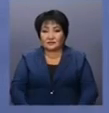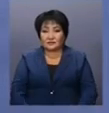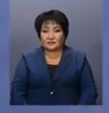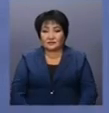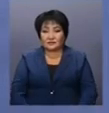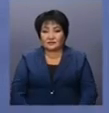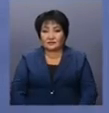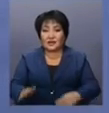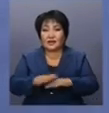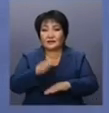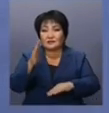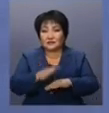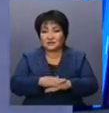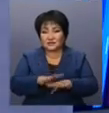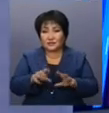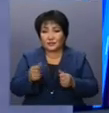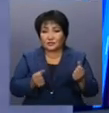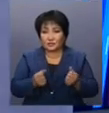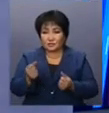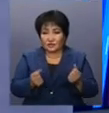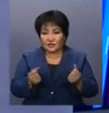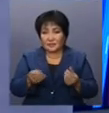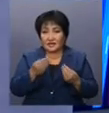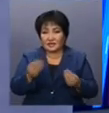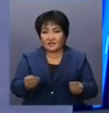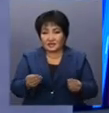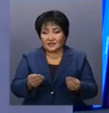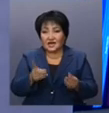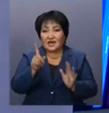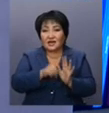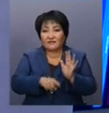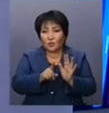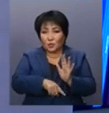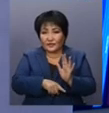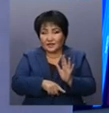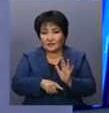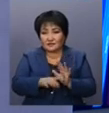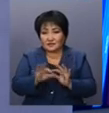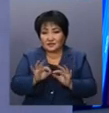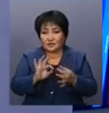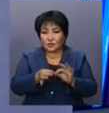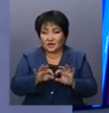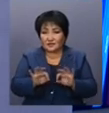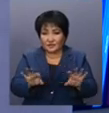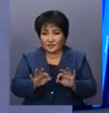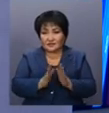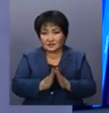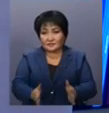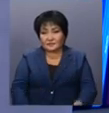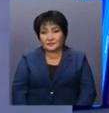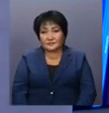Өмір, қайырлы кеш. Жалпы жүргізушілерге берілетін квоталар жайында өзің толығырақ айтып берсең.